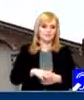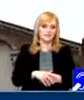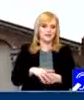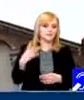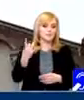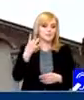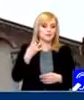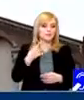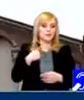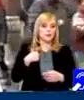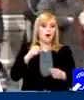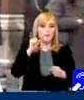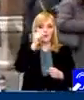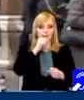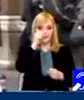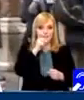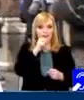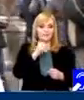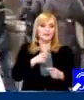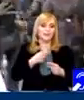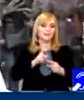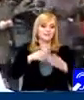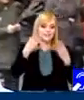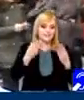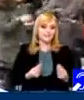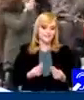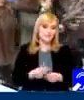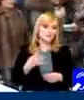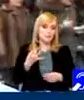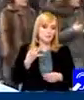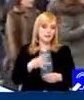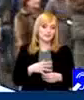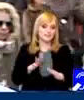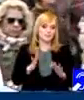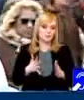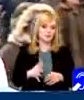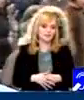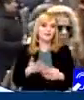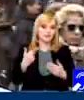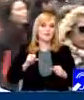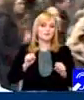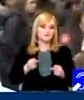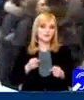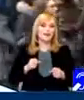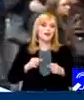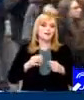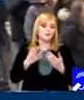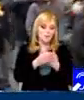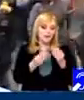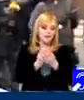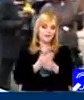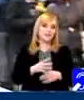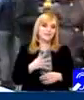flori. Nu credem doar ca să ne punem la adăpost, ci credem din iubire și manifestăm lucrul acesta chiar dacă a fost frig, chiar dacă ne-au înghețat mâinile, dar ni